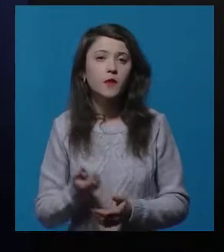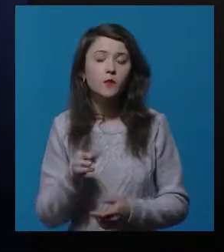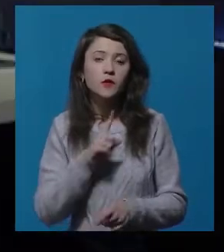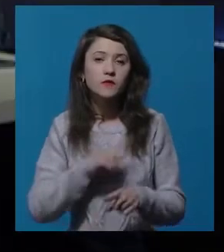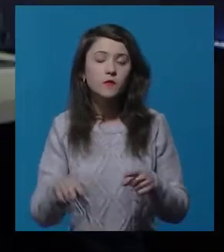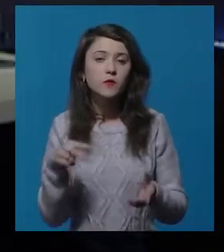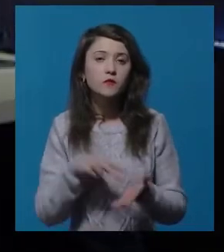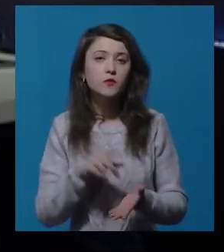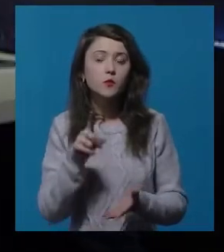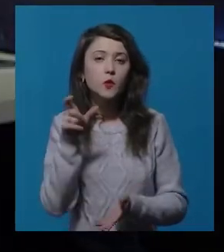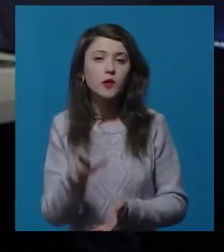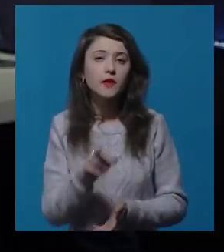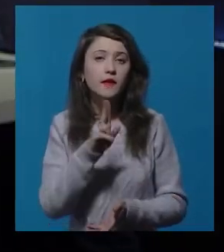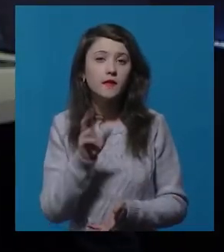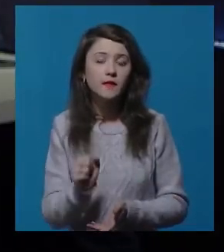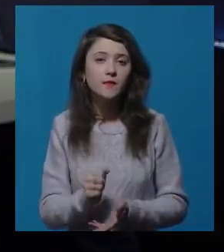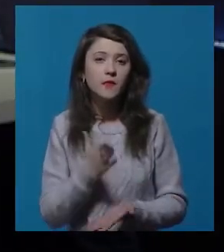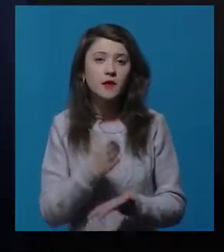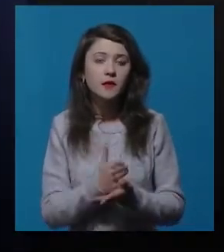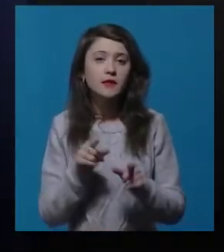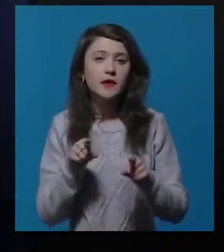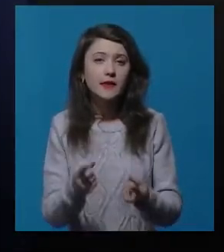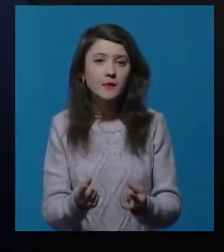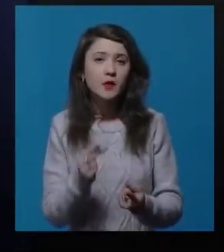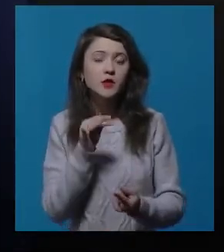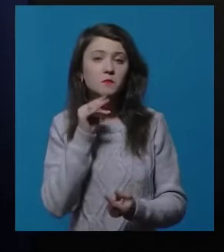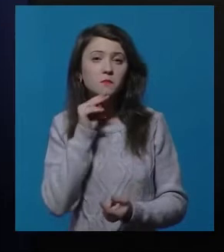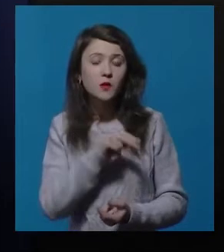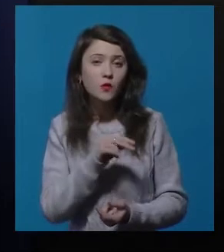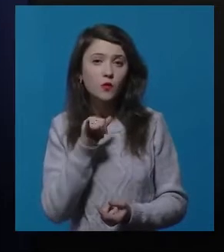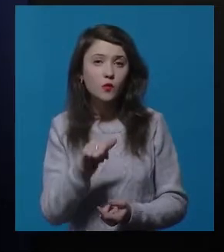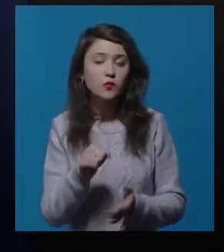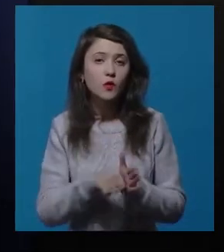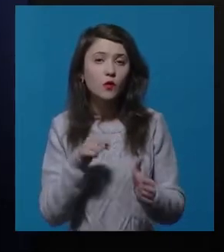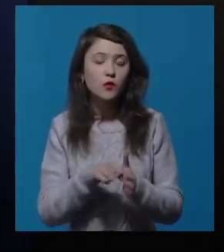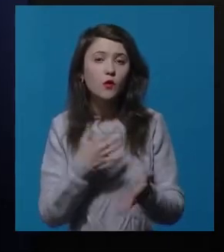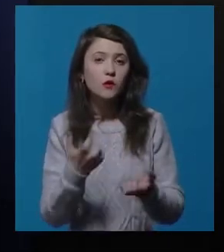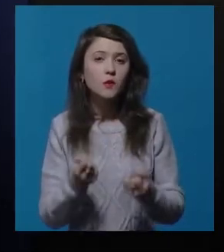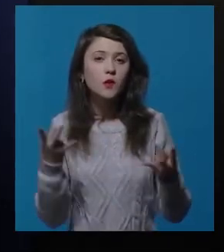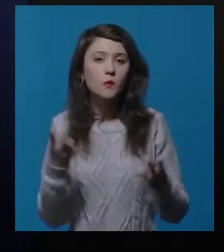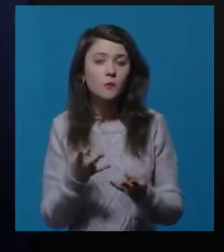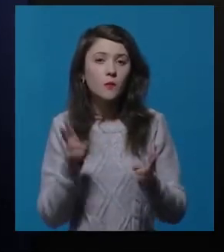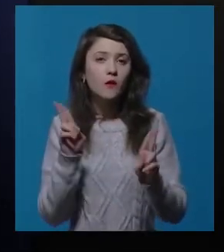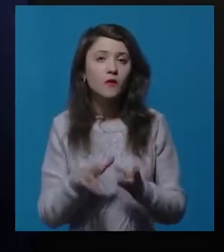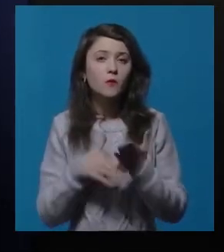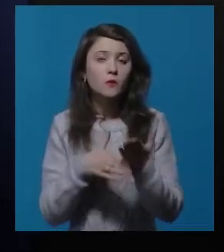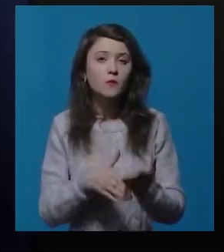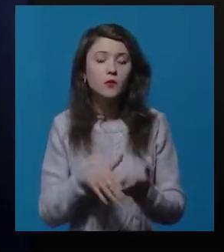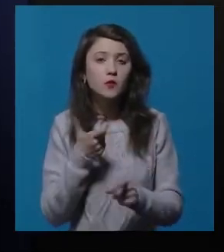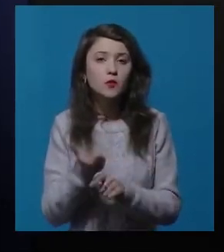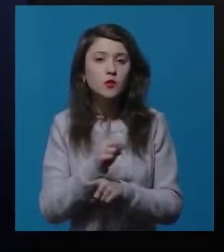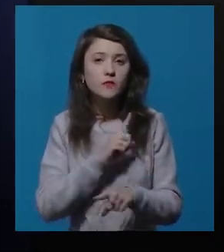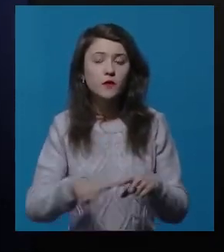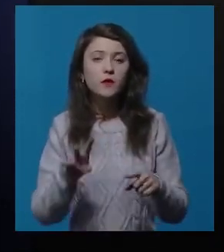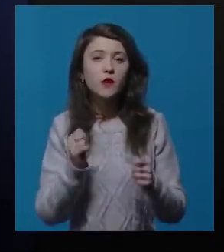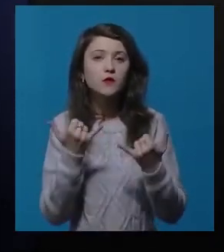у тому, щоб людина, яка є затриманою чи підозрюваною злочиною, отримала необхідну правову допомогу, причому дуже швидко. На сьогоднішній